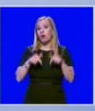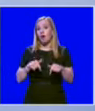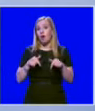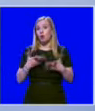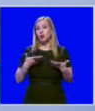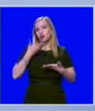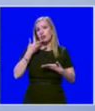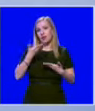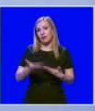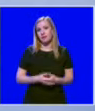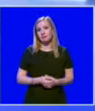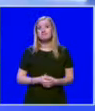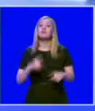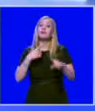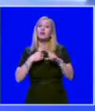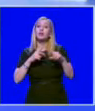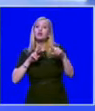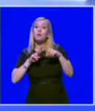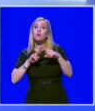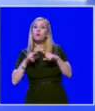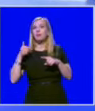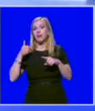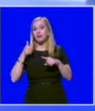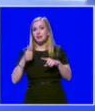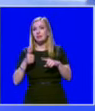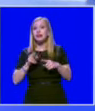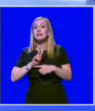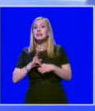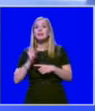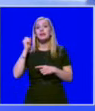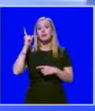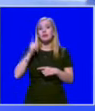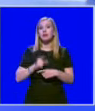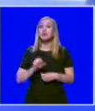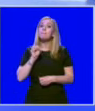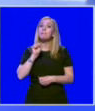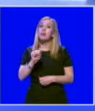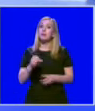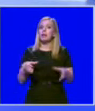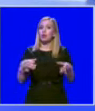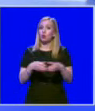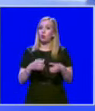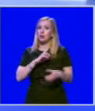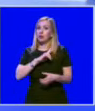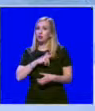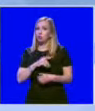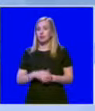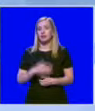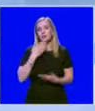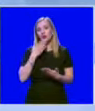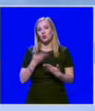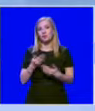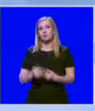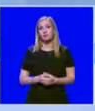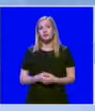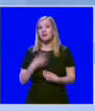се заявява. Христо Проданов от БСП, заместник-председател на парламентарната група на социалистите. Благодаря ви. Благодаря ви